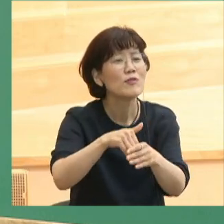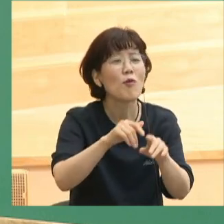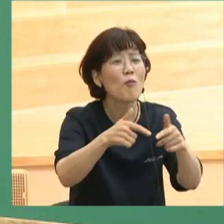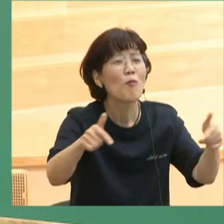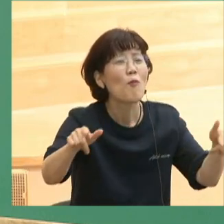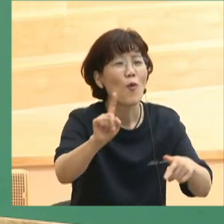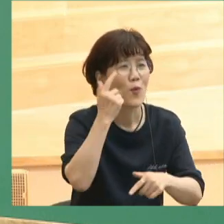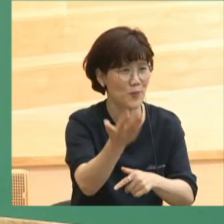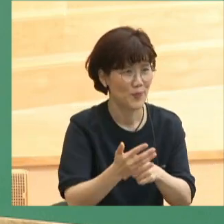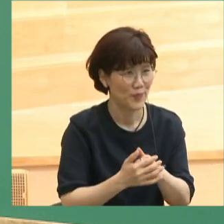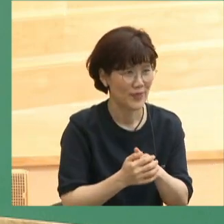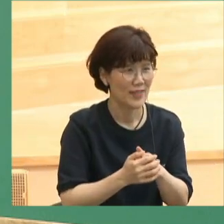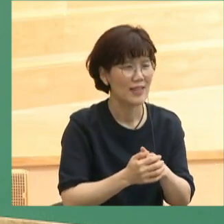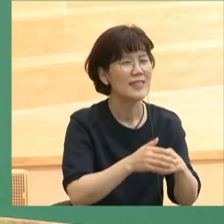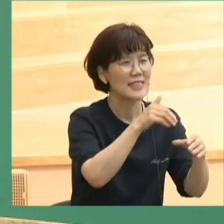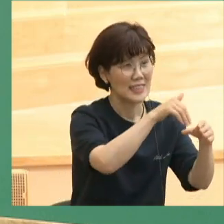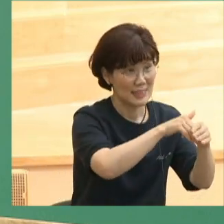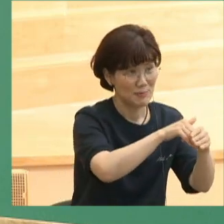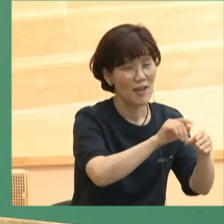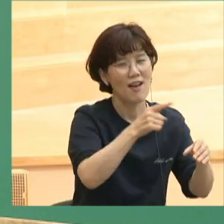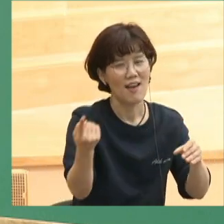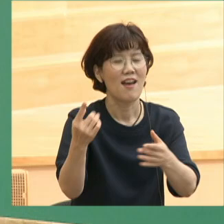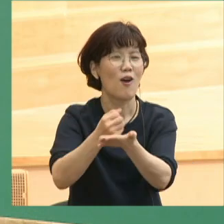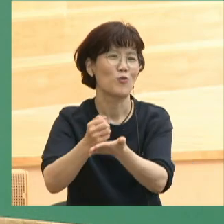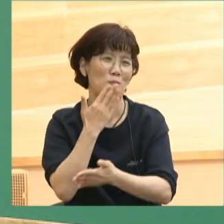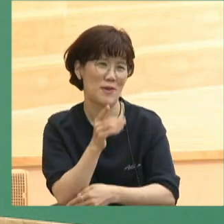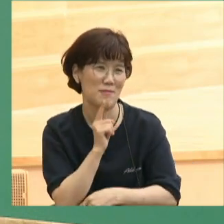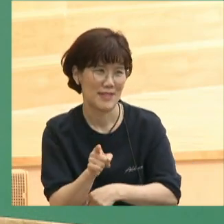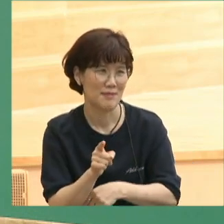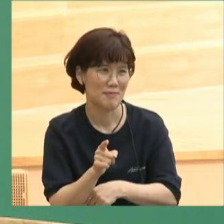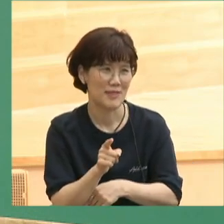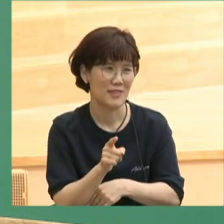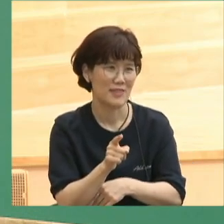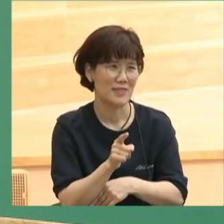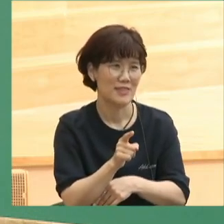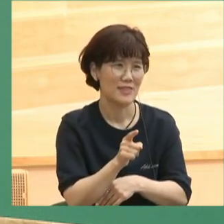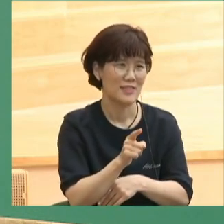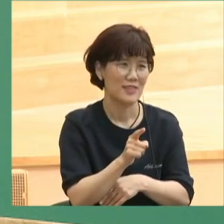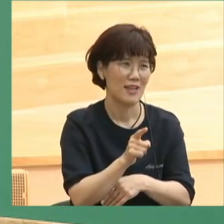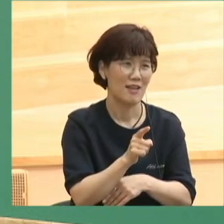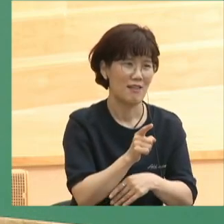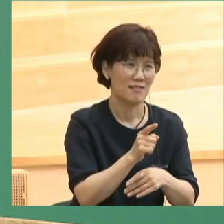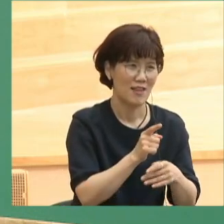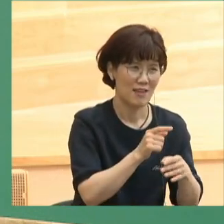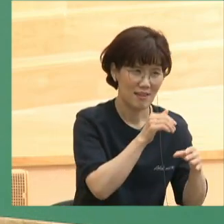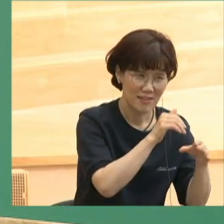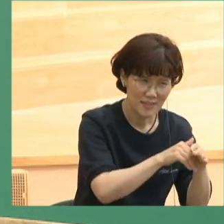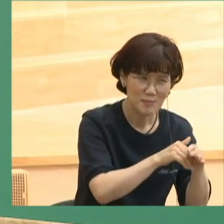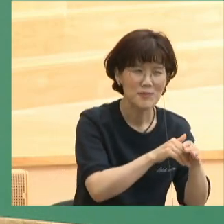계시나요? 심어야 거둡니다. 아멘. 또 심은 것을 거둡니다.